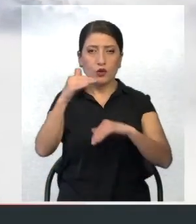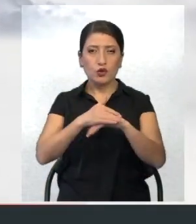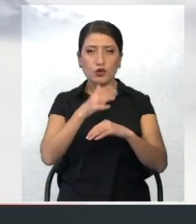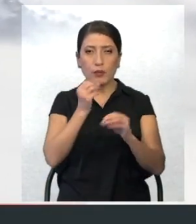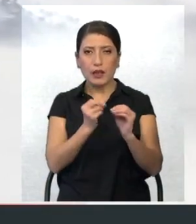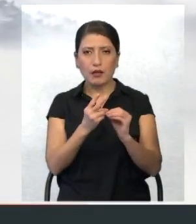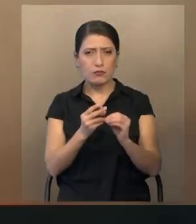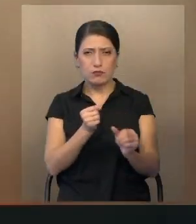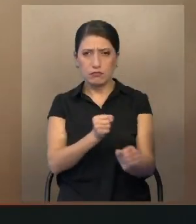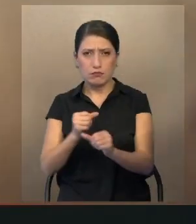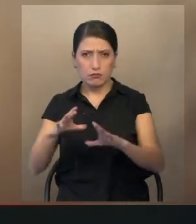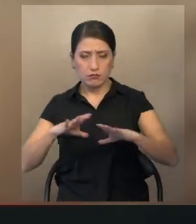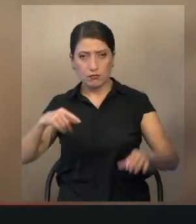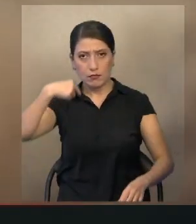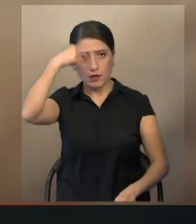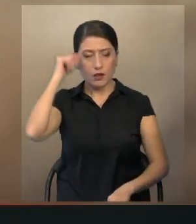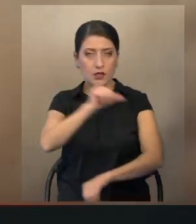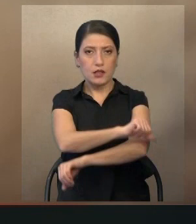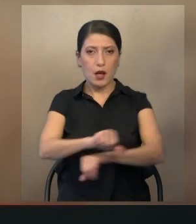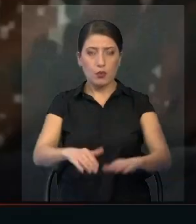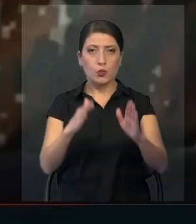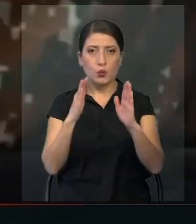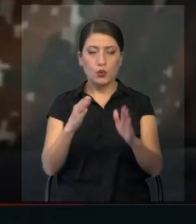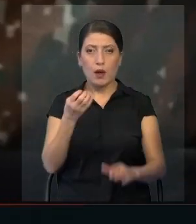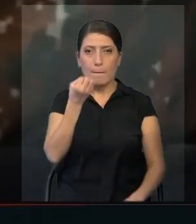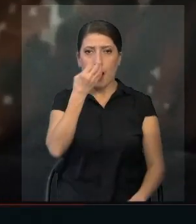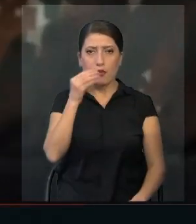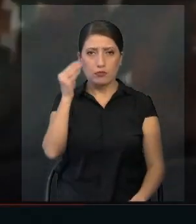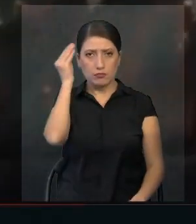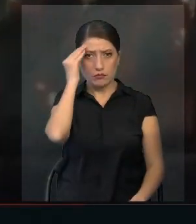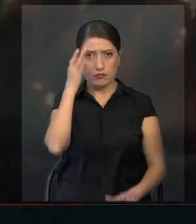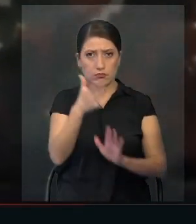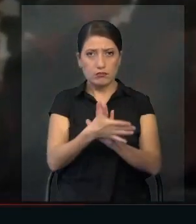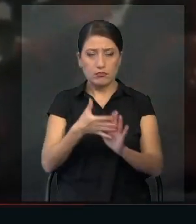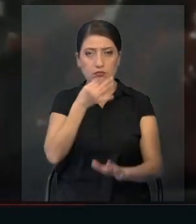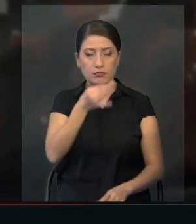մոտ չեն կրակել ադրբեջանական դիրքերի ուղությամբ, ինչպես պնդում է Բաքուն։